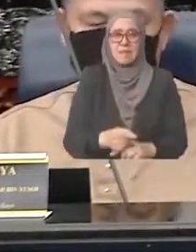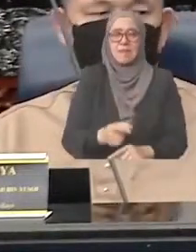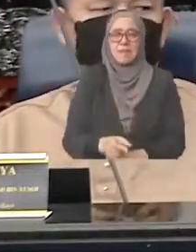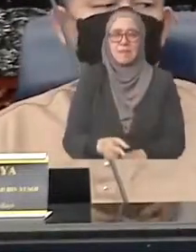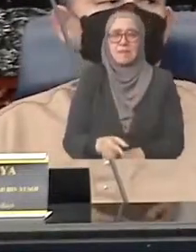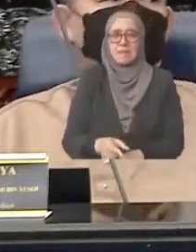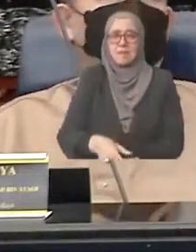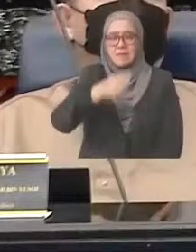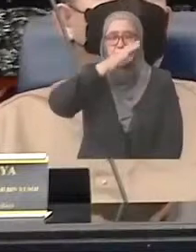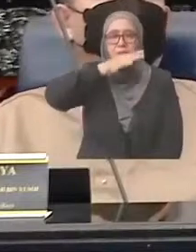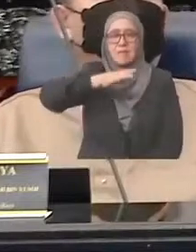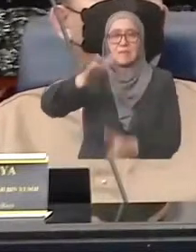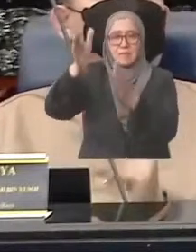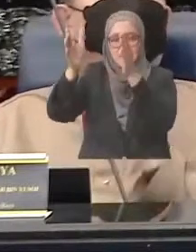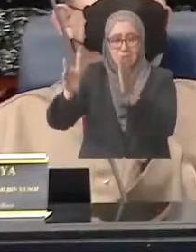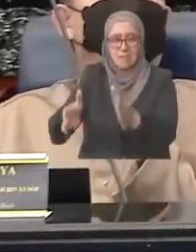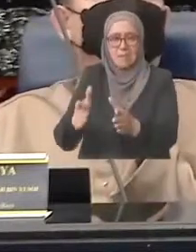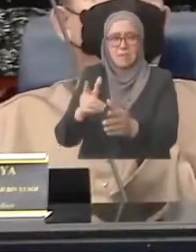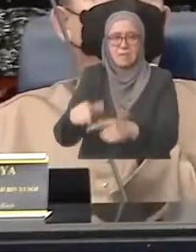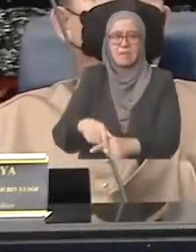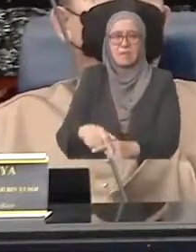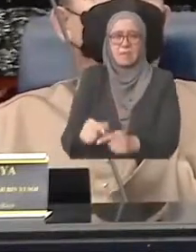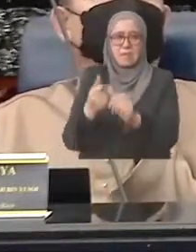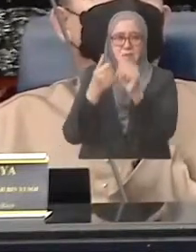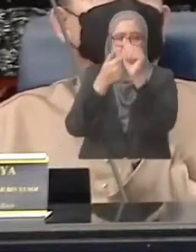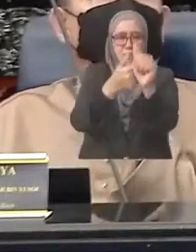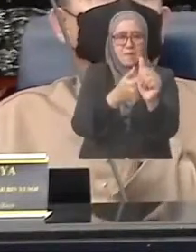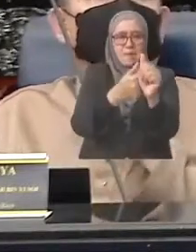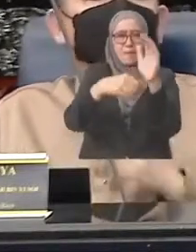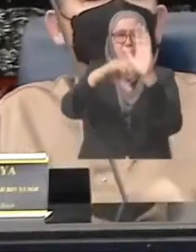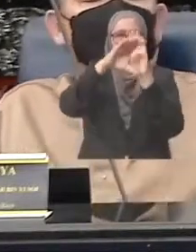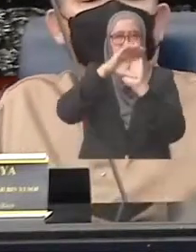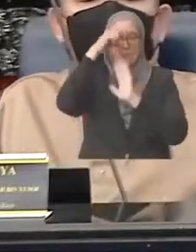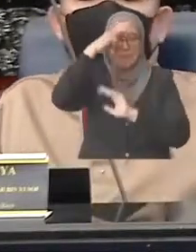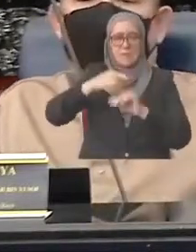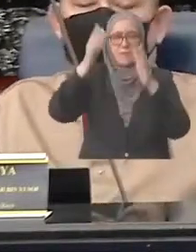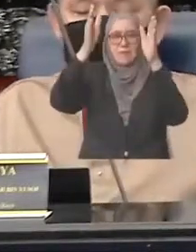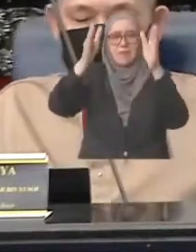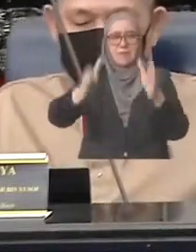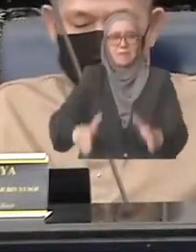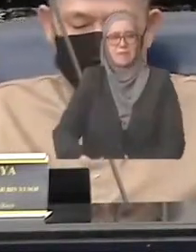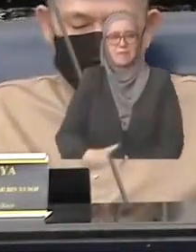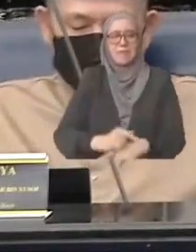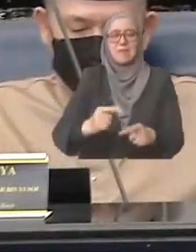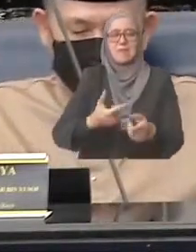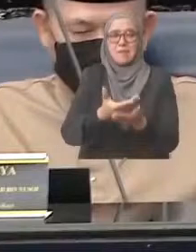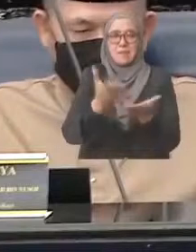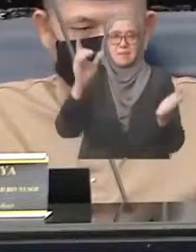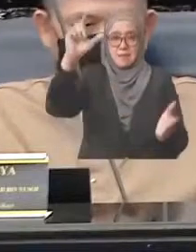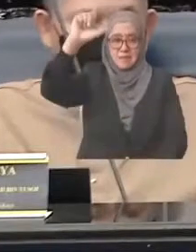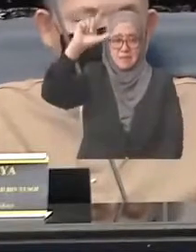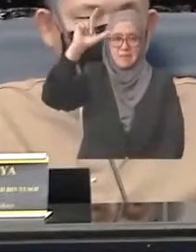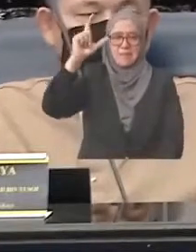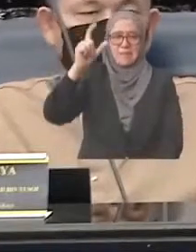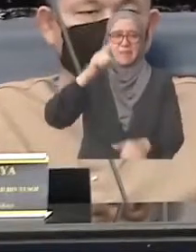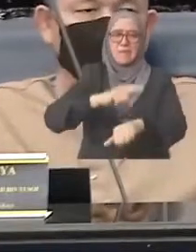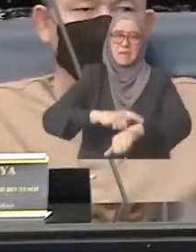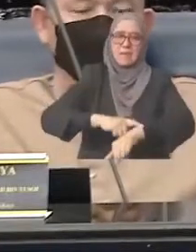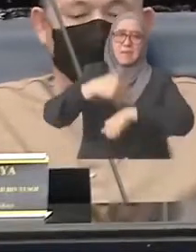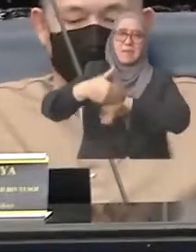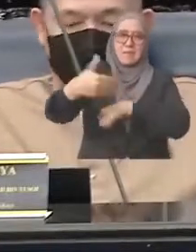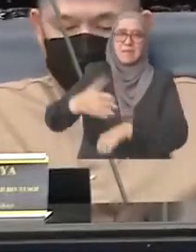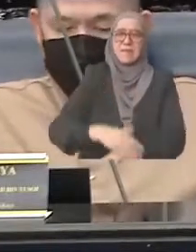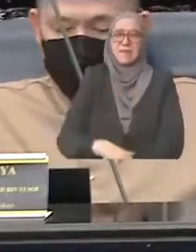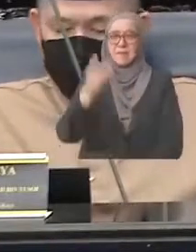buat umat manusia zaman berzaman Hai jatuh yang dipertua ahli-ahli yang